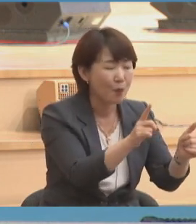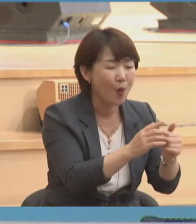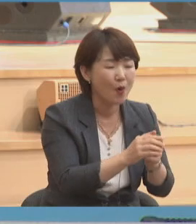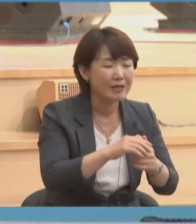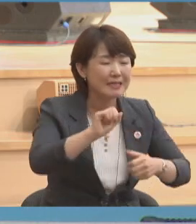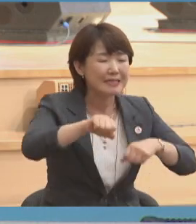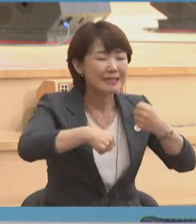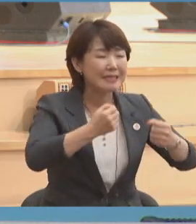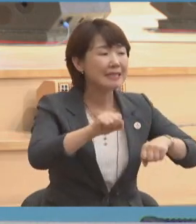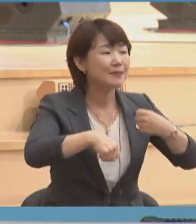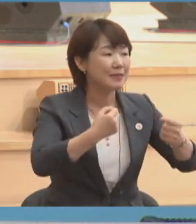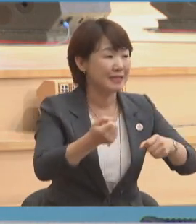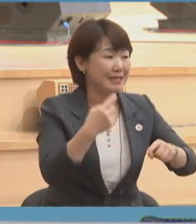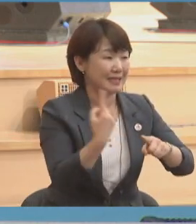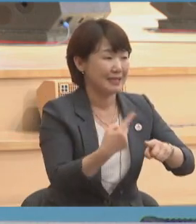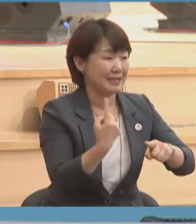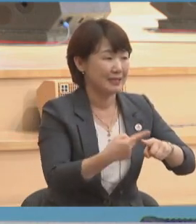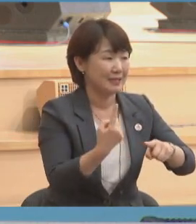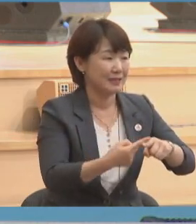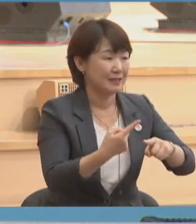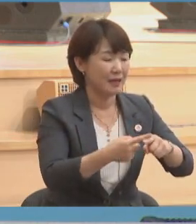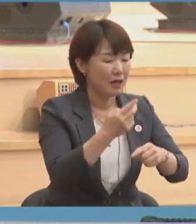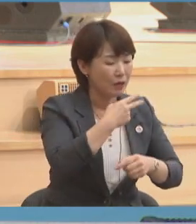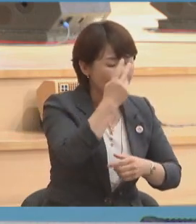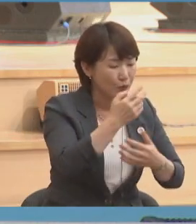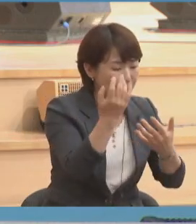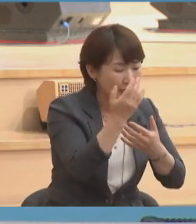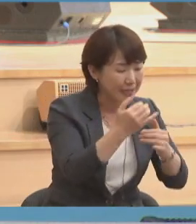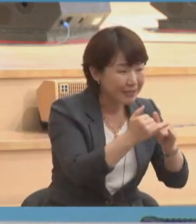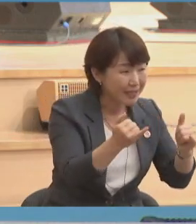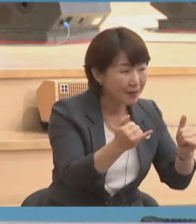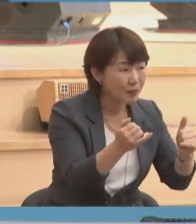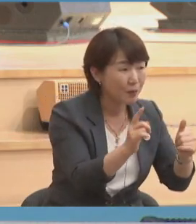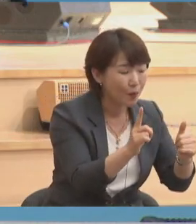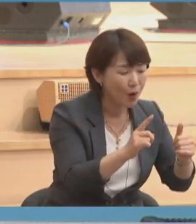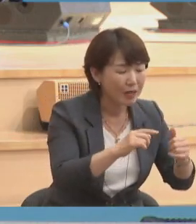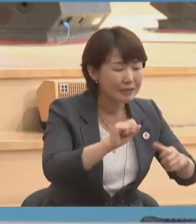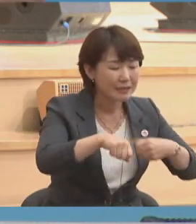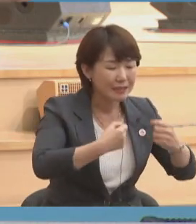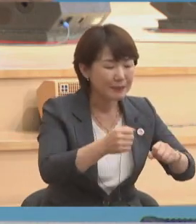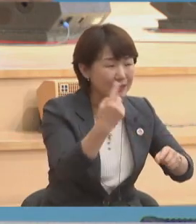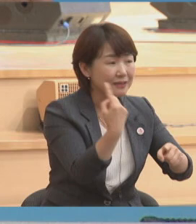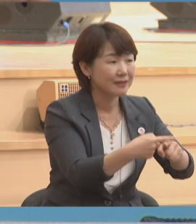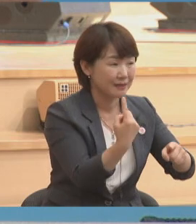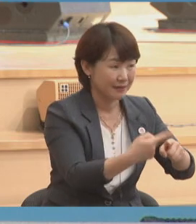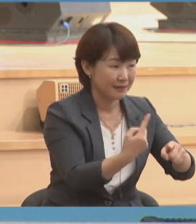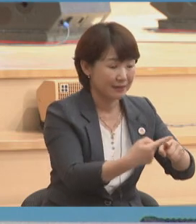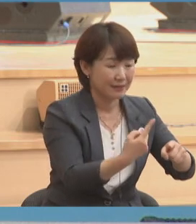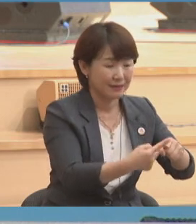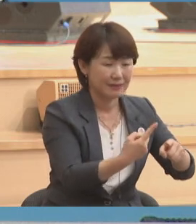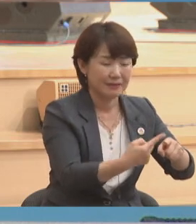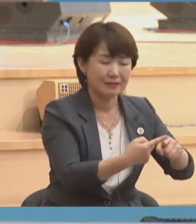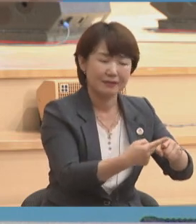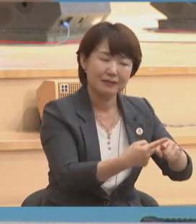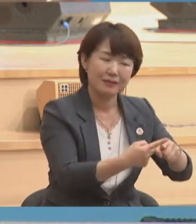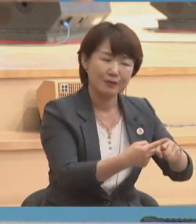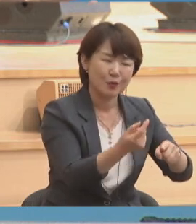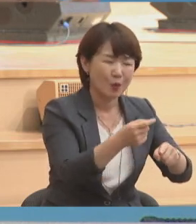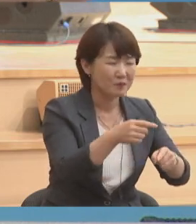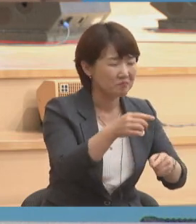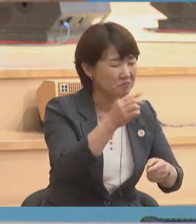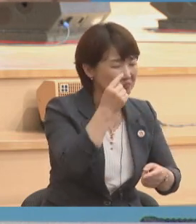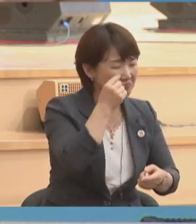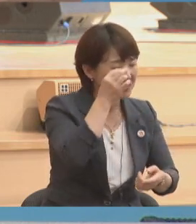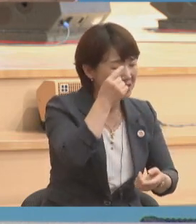짐승같이. 다시요. 술 취한 사람은 짐승같이. 좀 하급하게